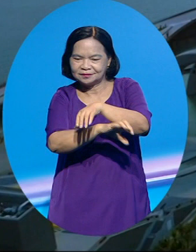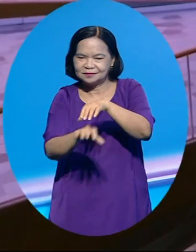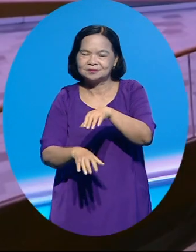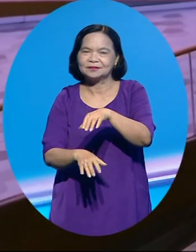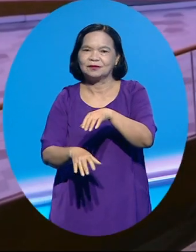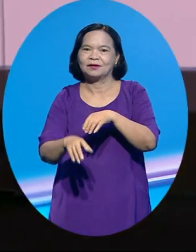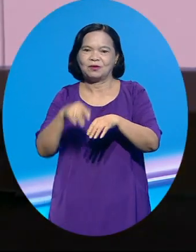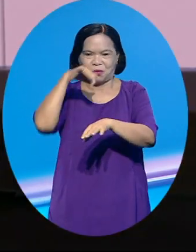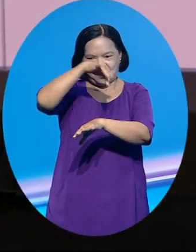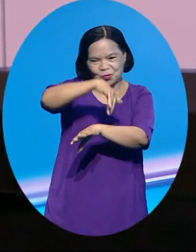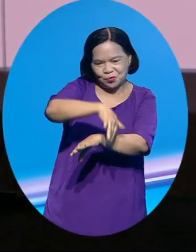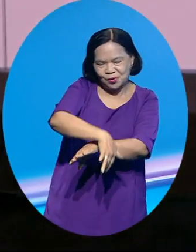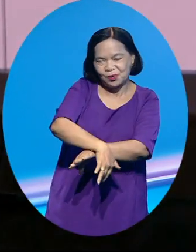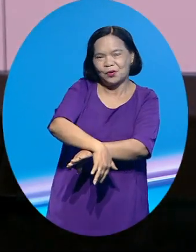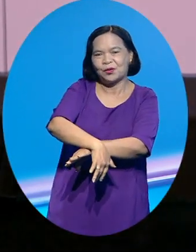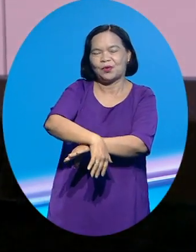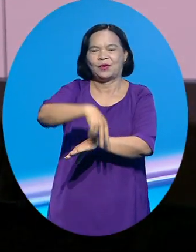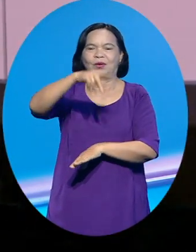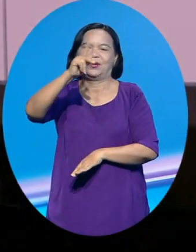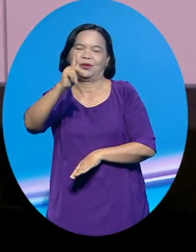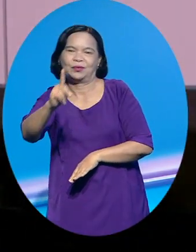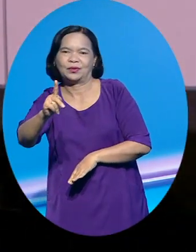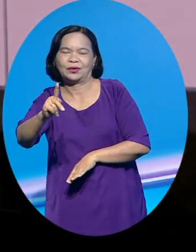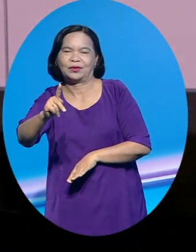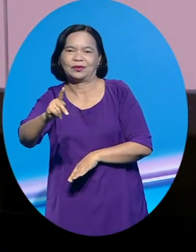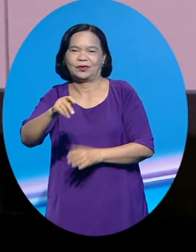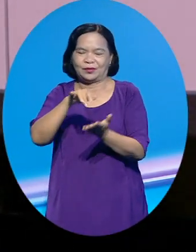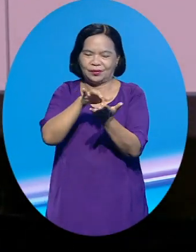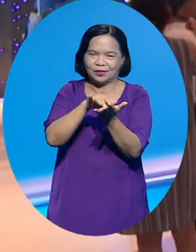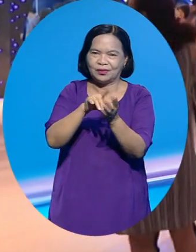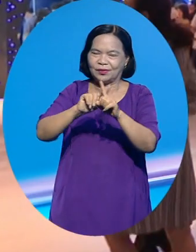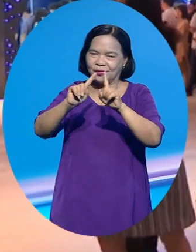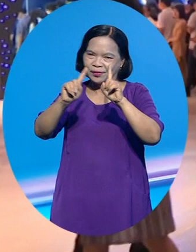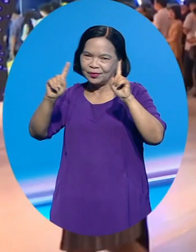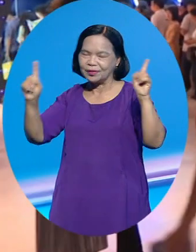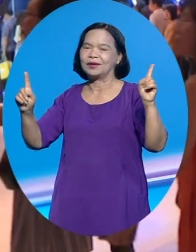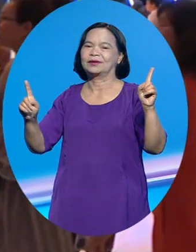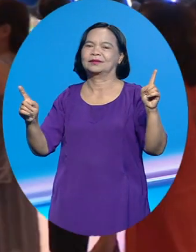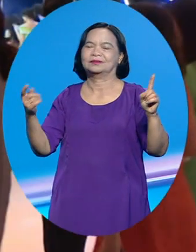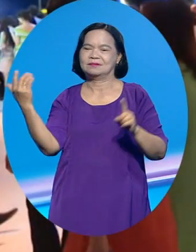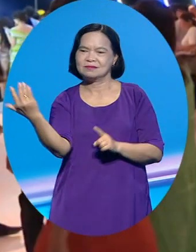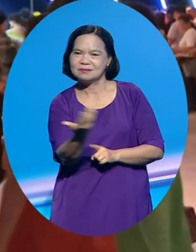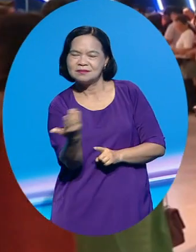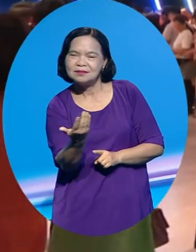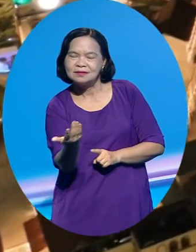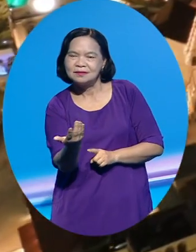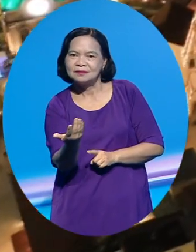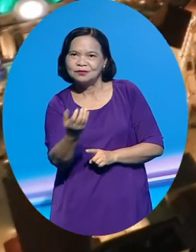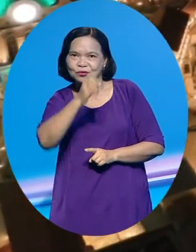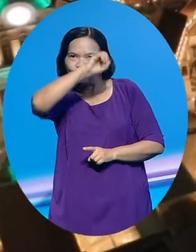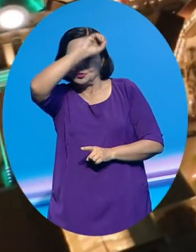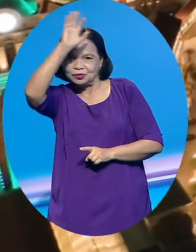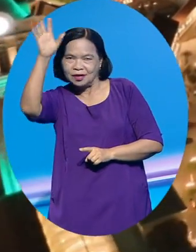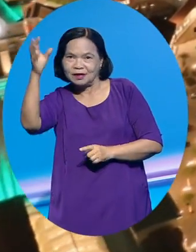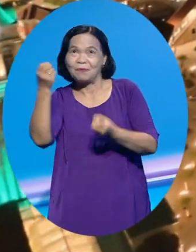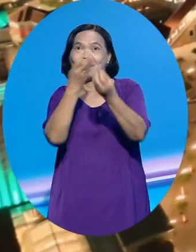trấn Hoàng Hôn và show diễn Kiss the Star. Show công nghệ đa phương tiện kết hợp lửa, nước, ánh sáng laser cùng những màn